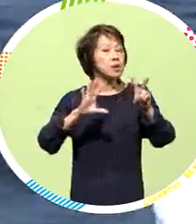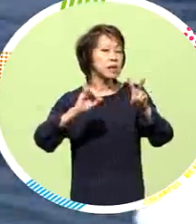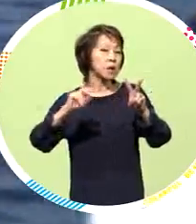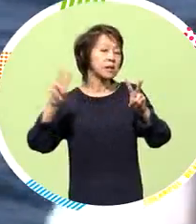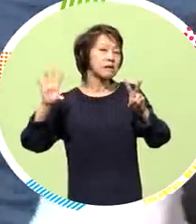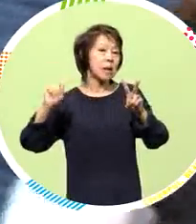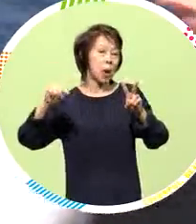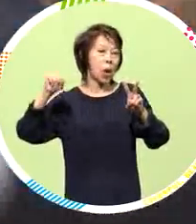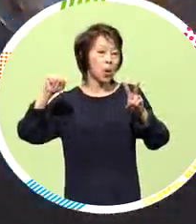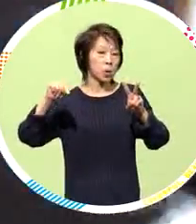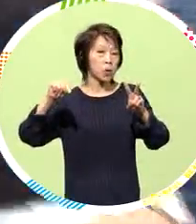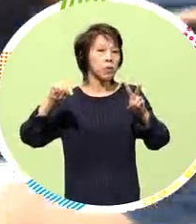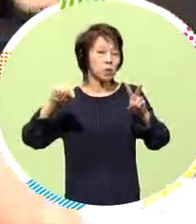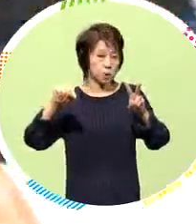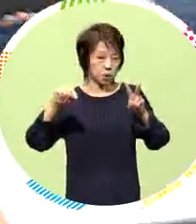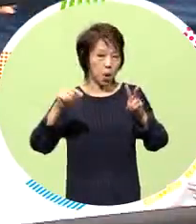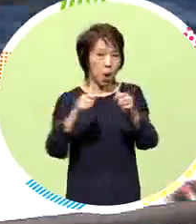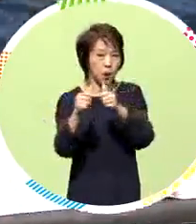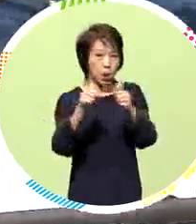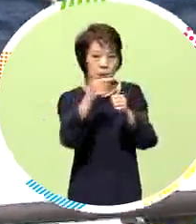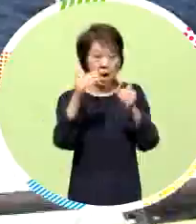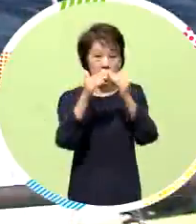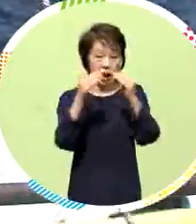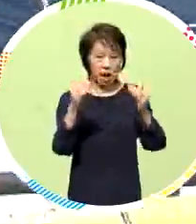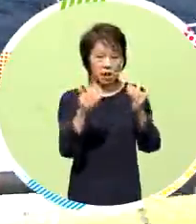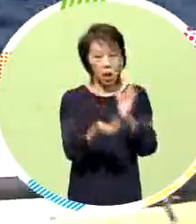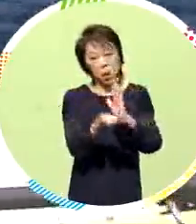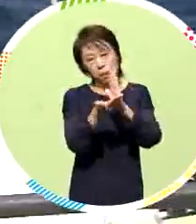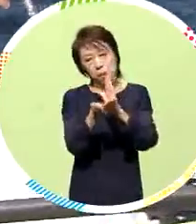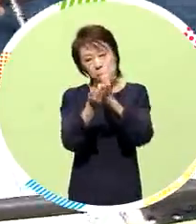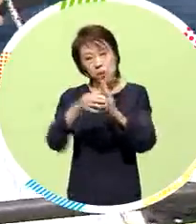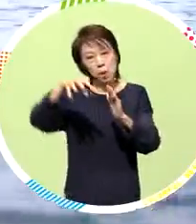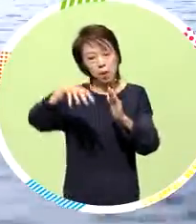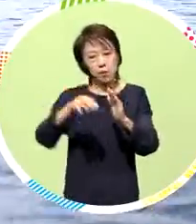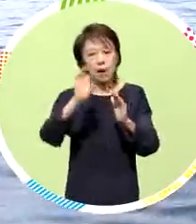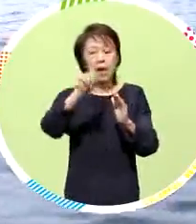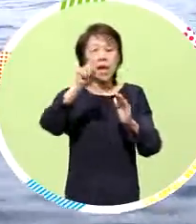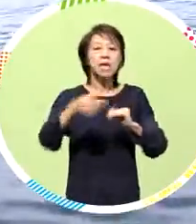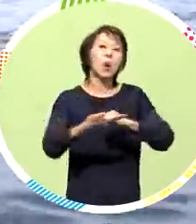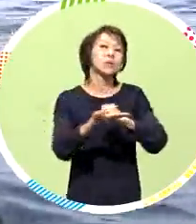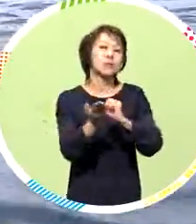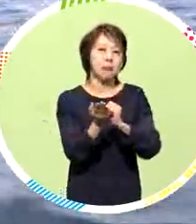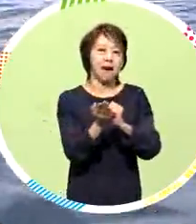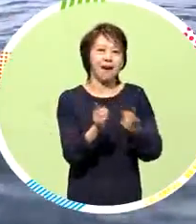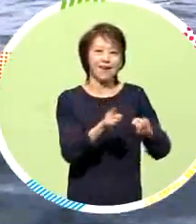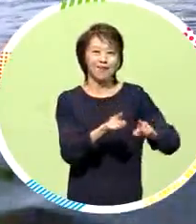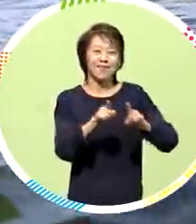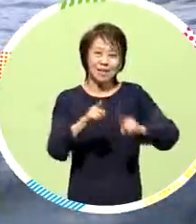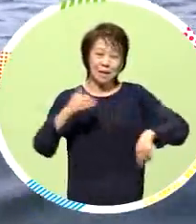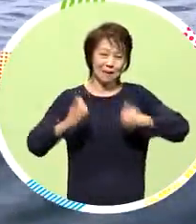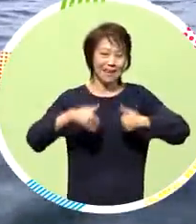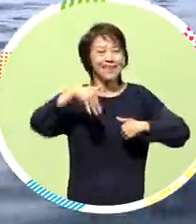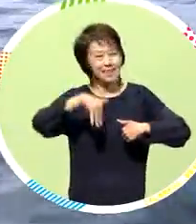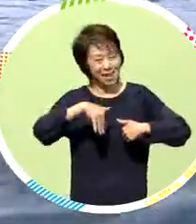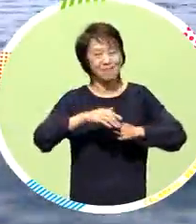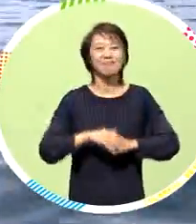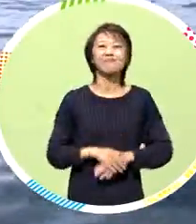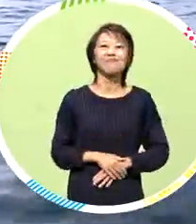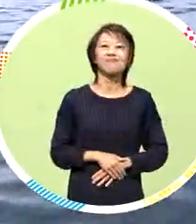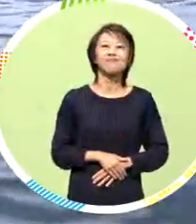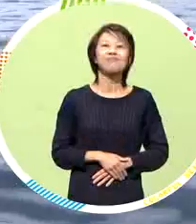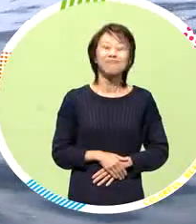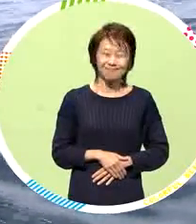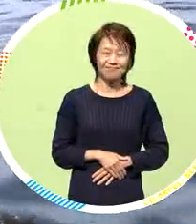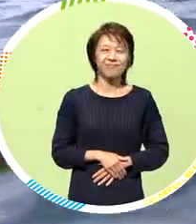オリンピックパラリンピックの競技タイプのセーリングの解除が江ノ島ですから厳しくて楽しかったですよねねもう